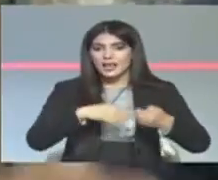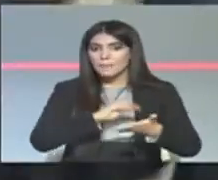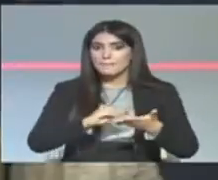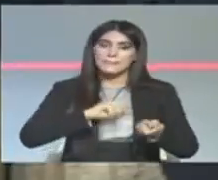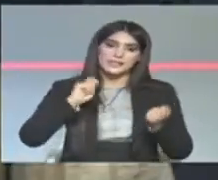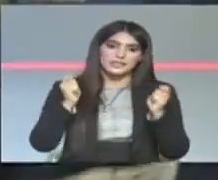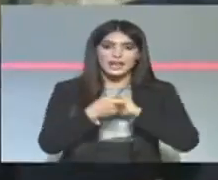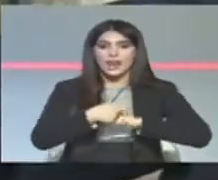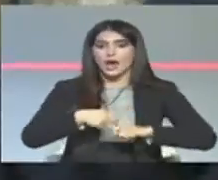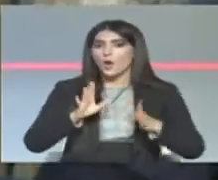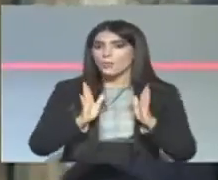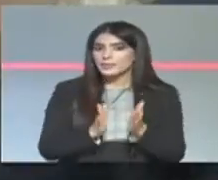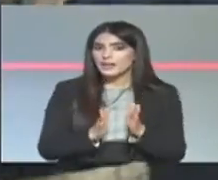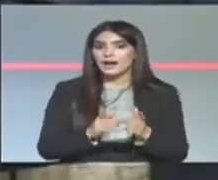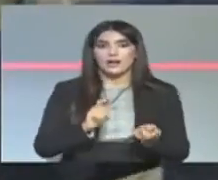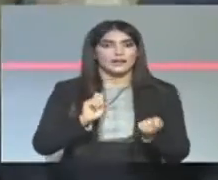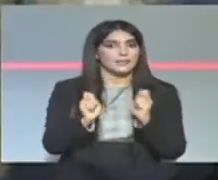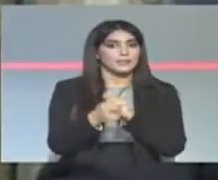وسط